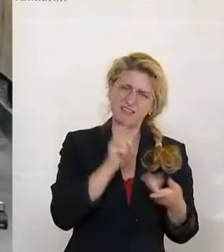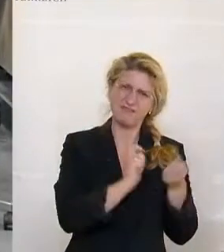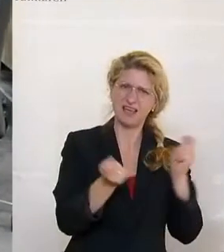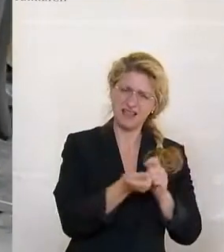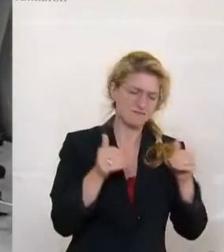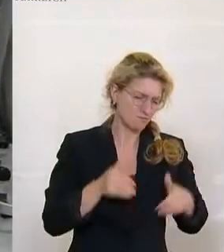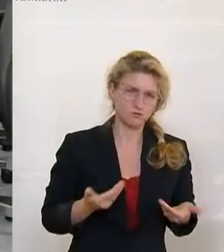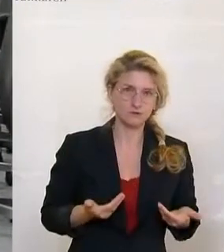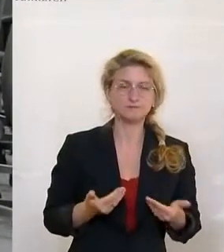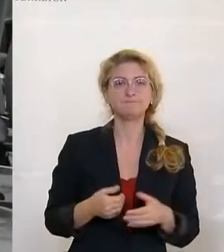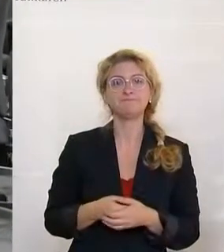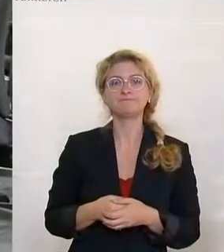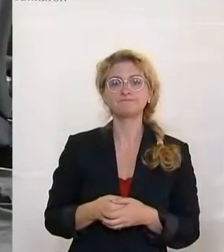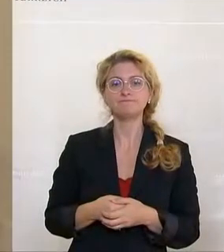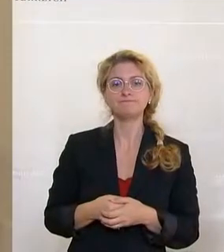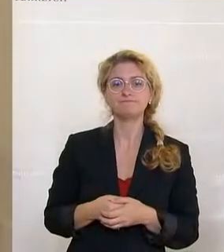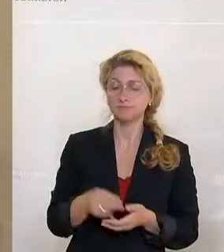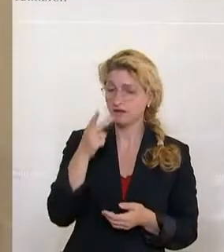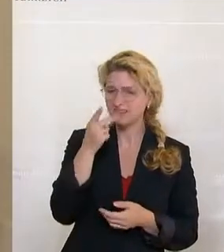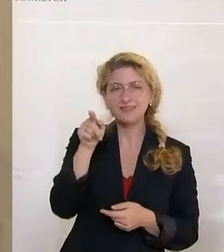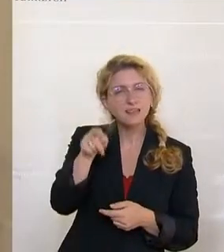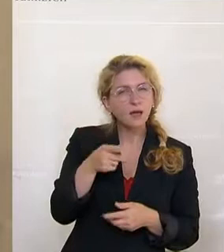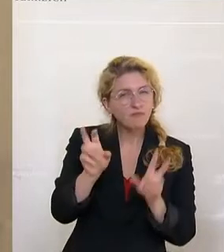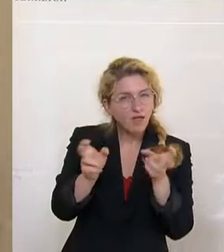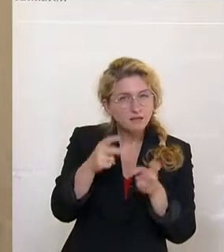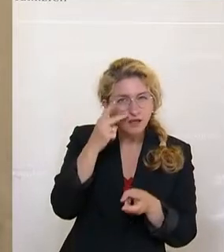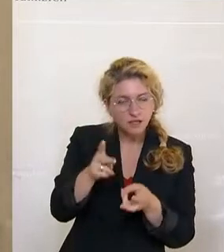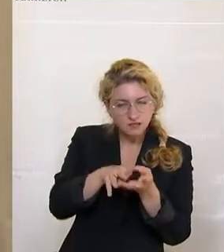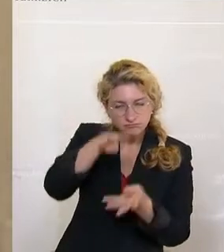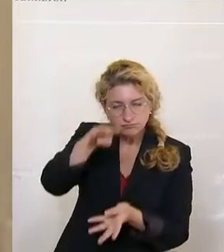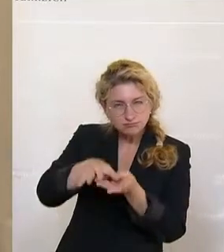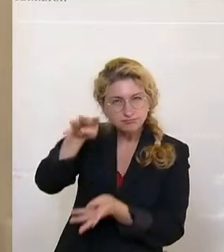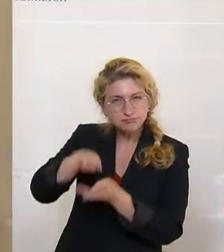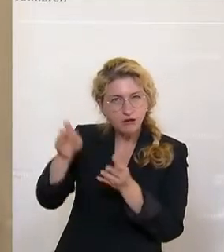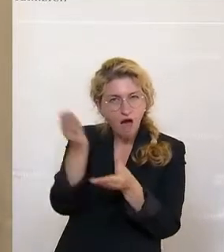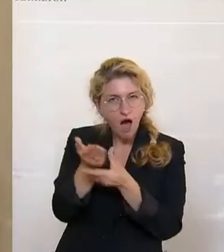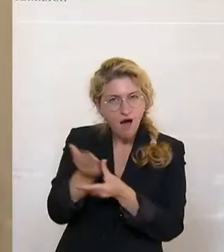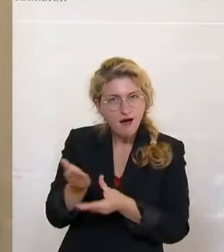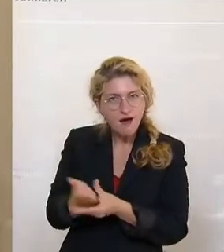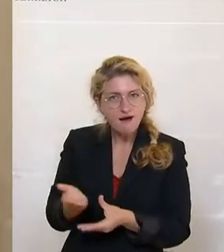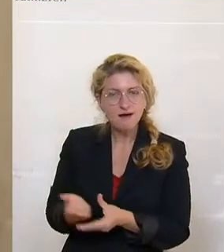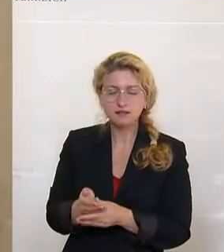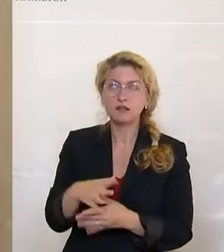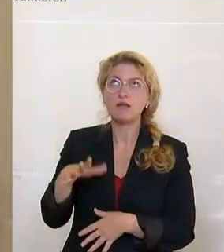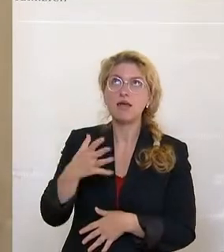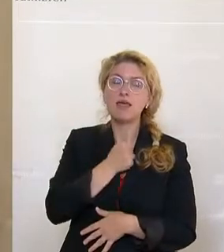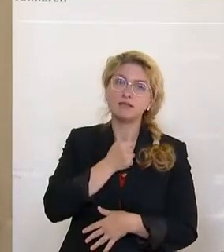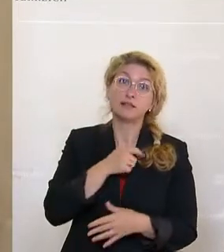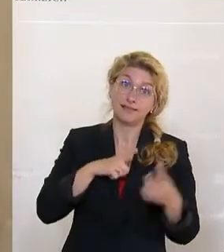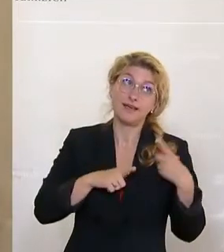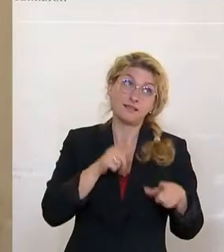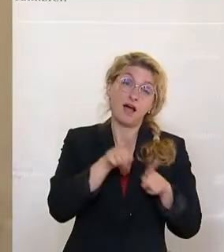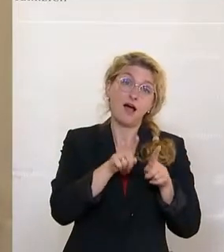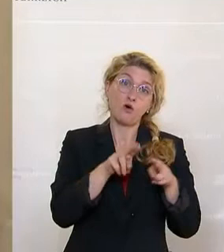in den Fernsehbeiträgen von den Akten, die uns irgendwann, nachdem endlich Verfassungsgerichtshof und der Bundespräsident leider tätig werden